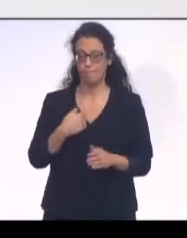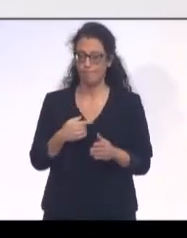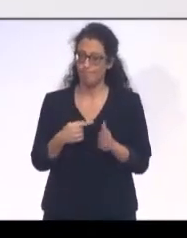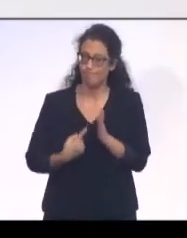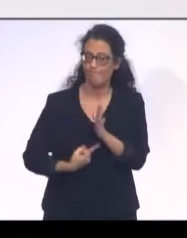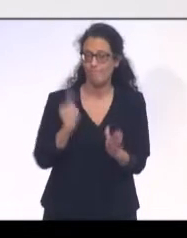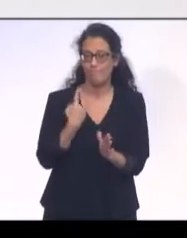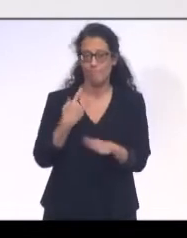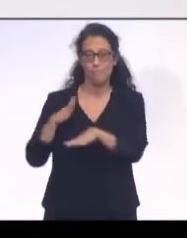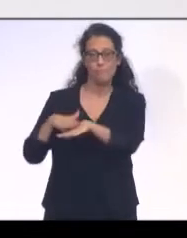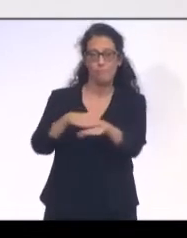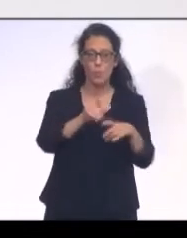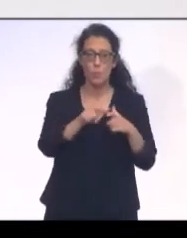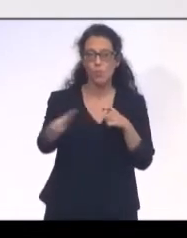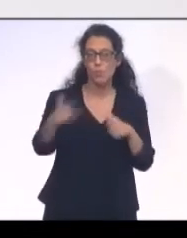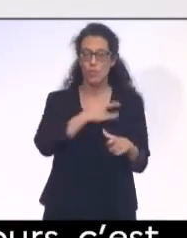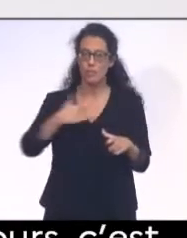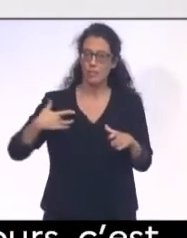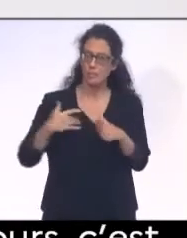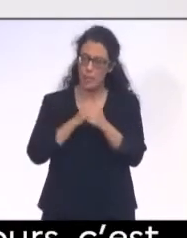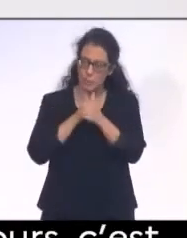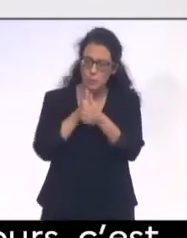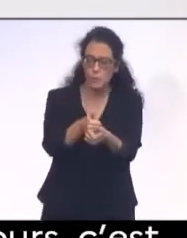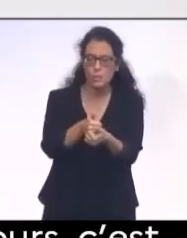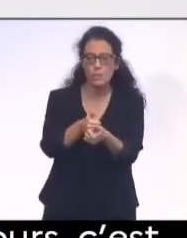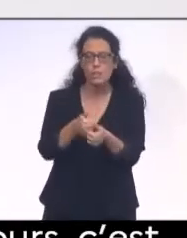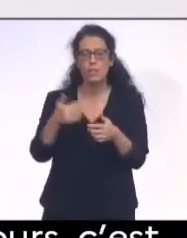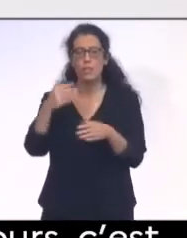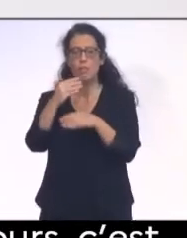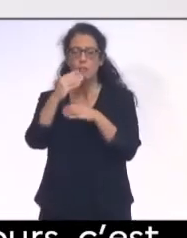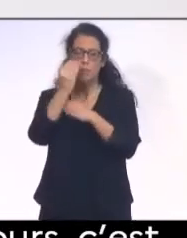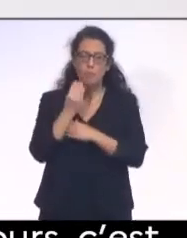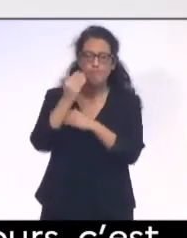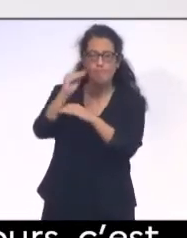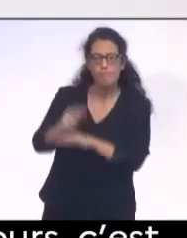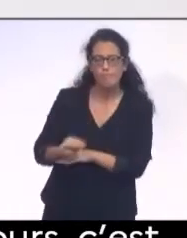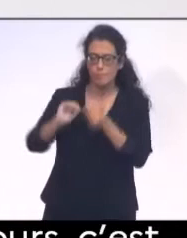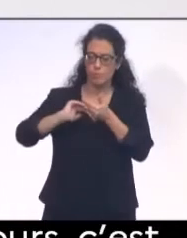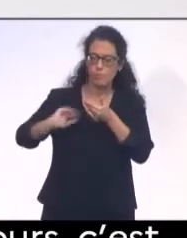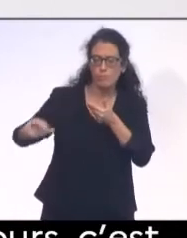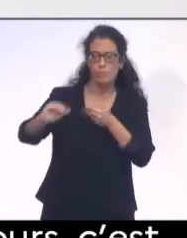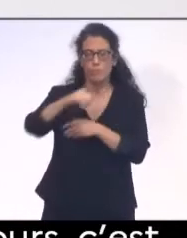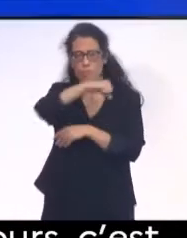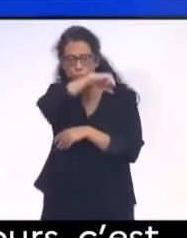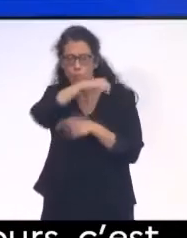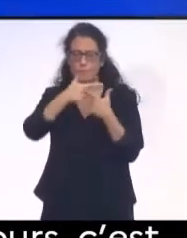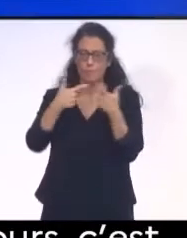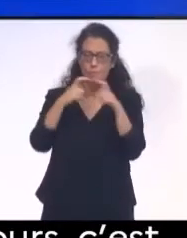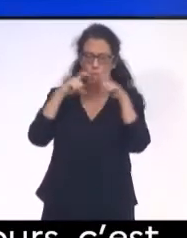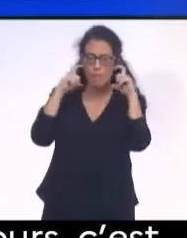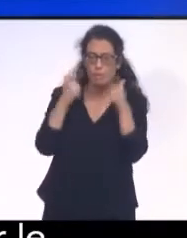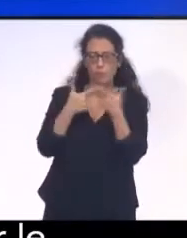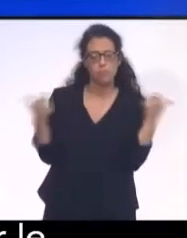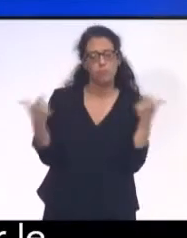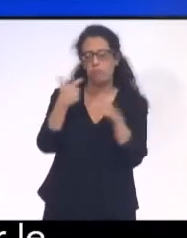l'importance de respecter le protocole sanitaire, les gestes barrières, la distanciation physique. Au niveau des